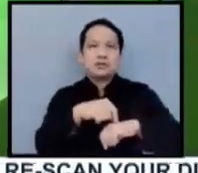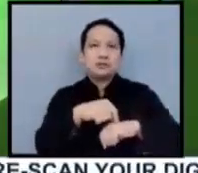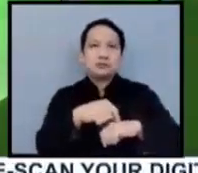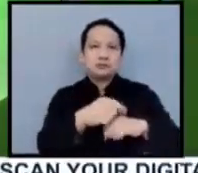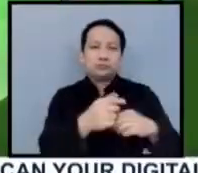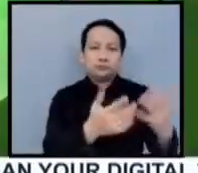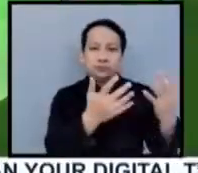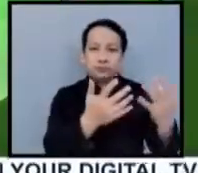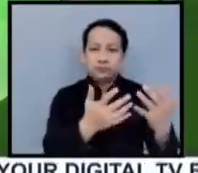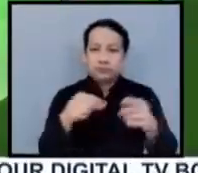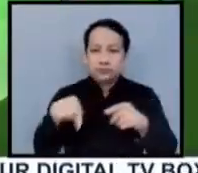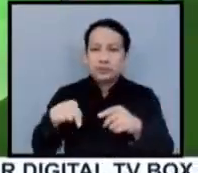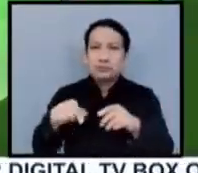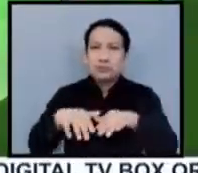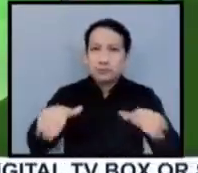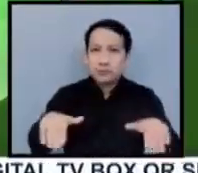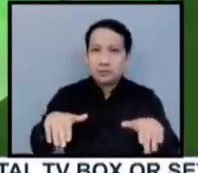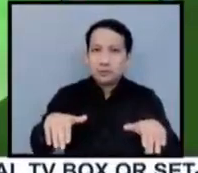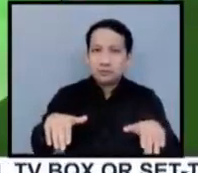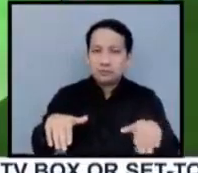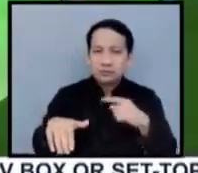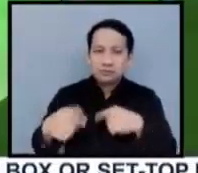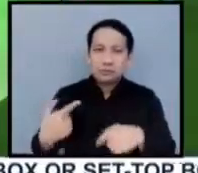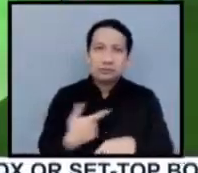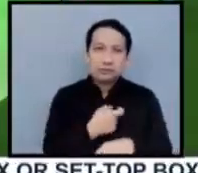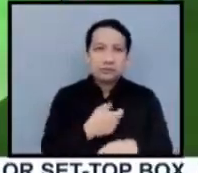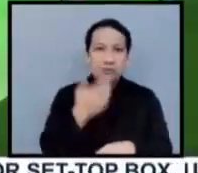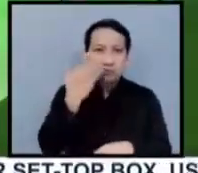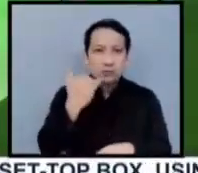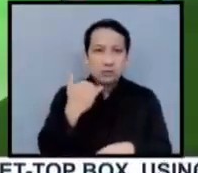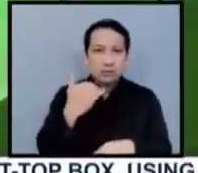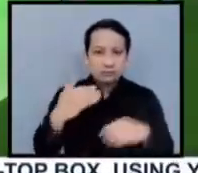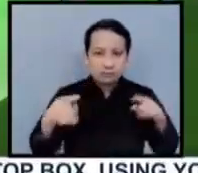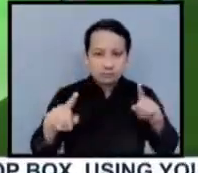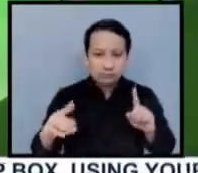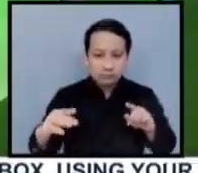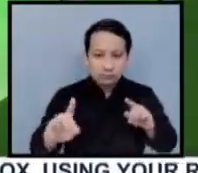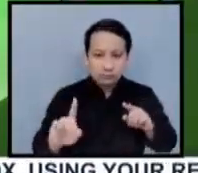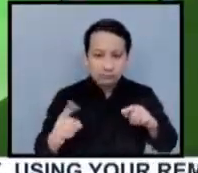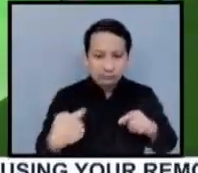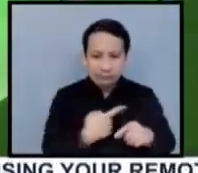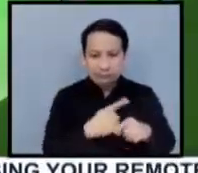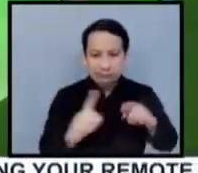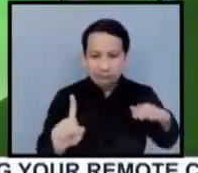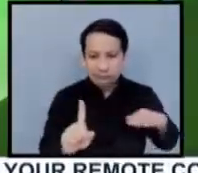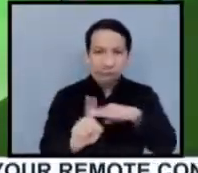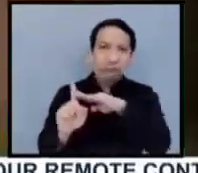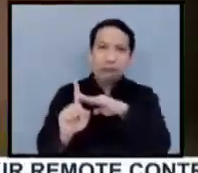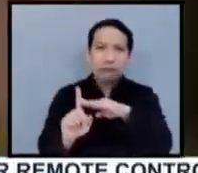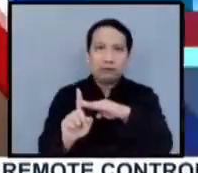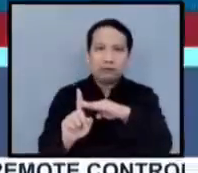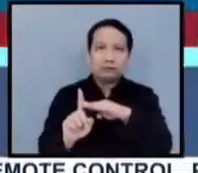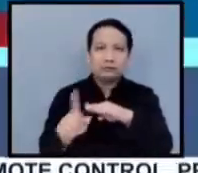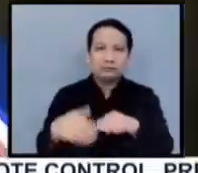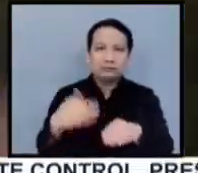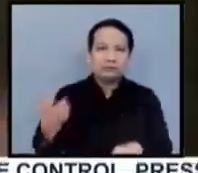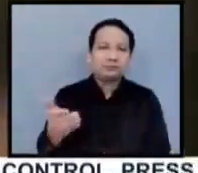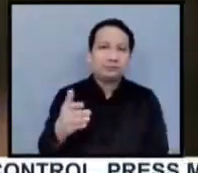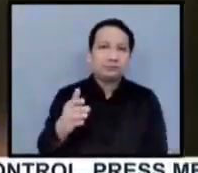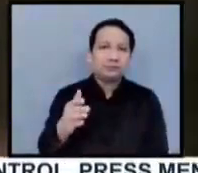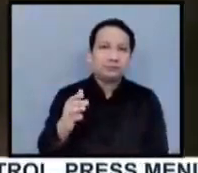nakasama sa mga inilikas, sugatan matapos namang masagasaan ng sasakyan. Nagpabalik si Bernard Haudian.